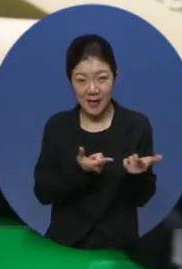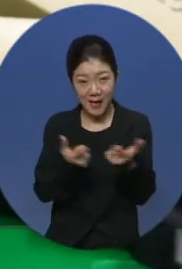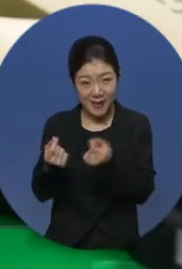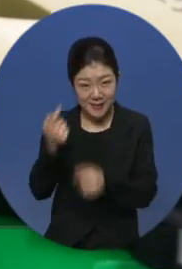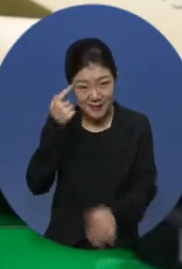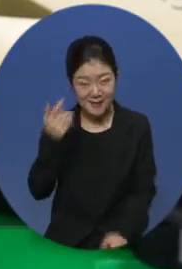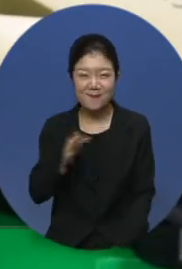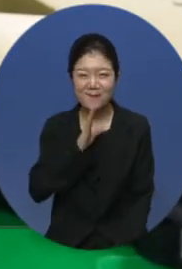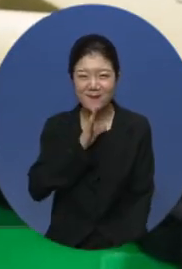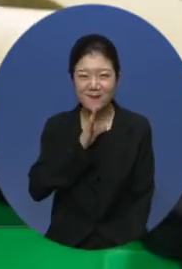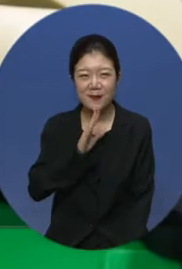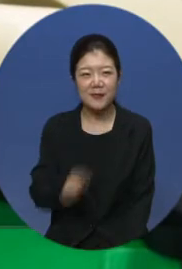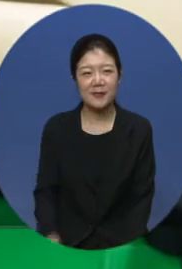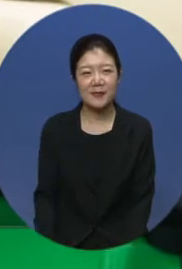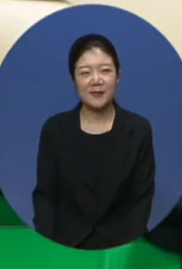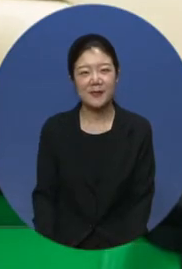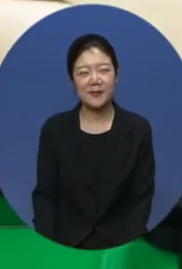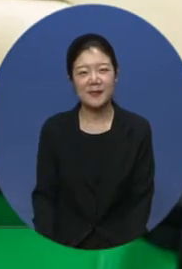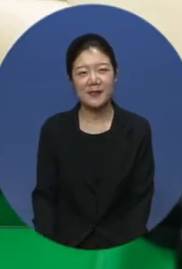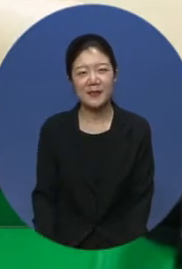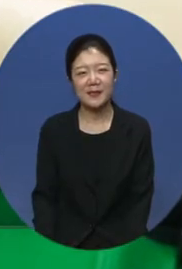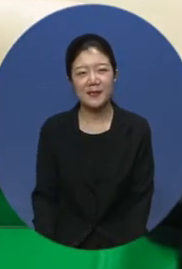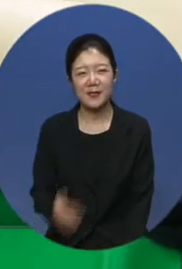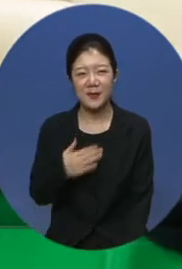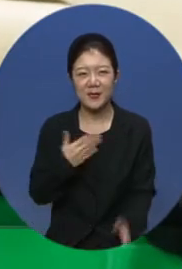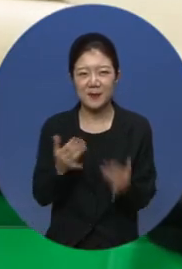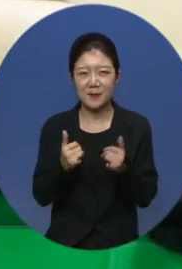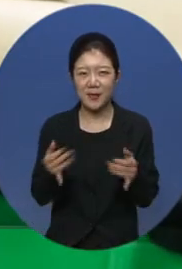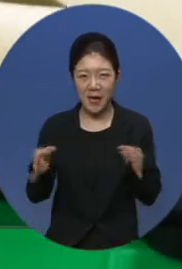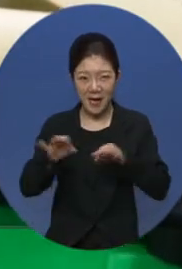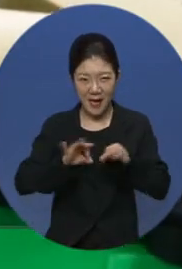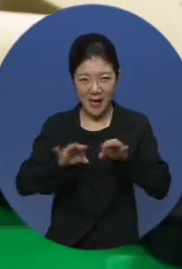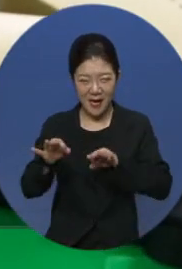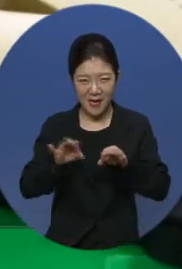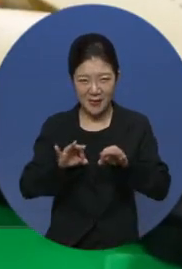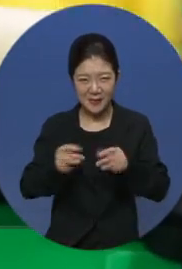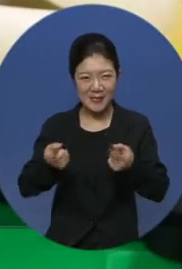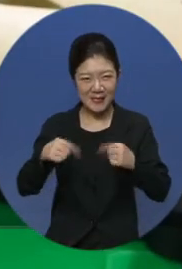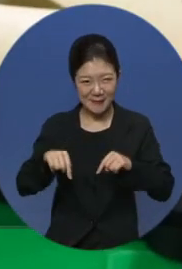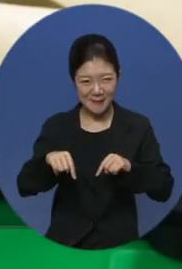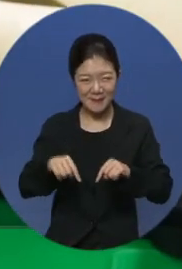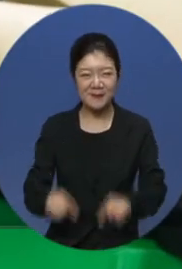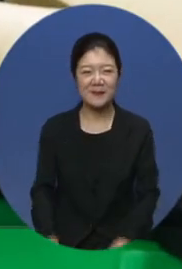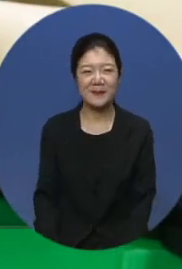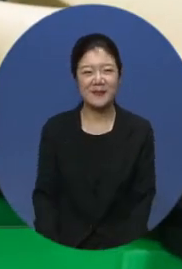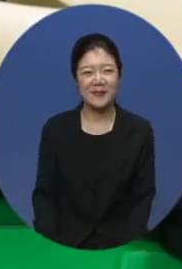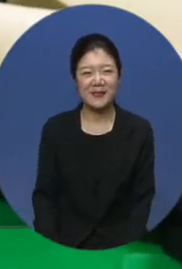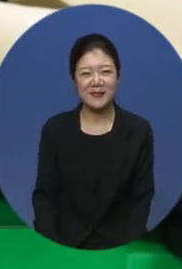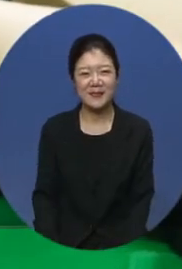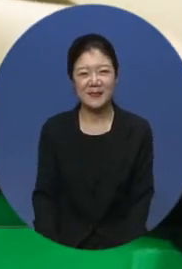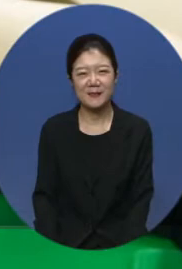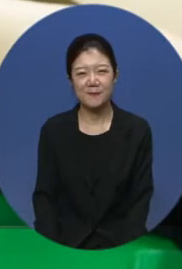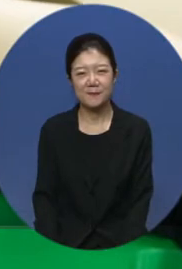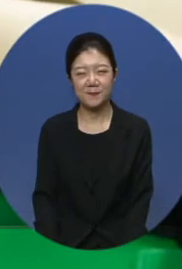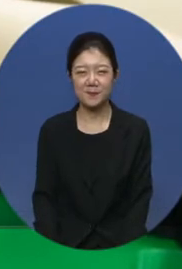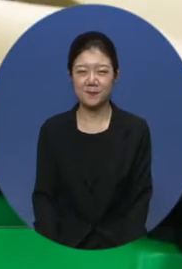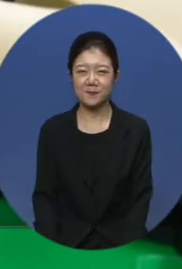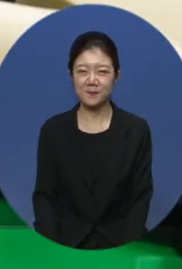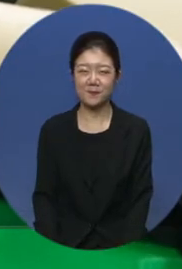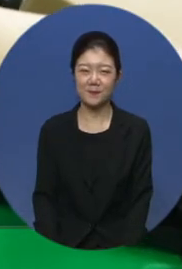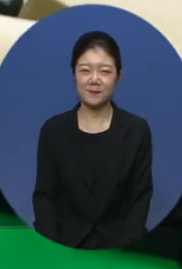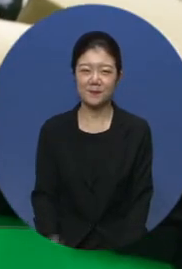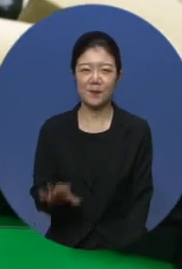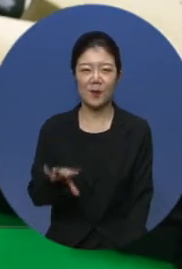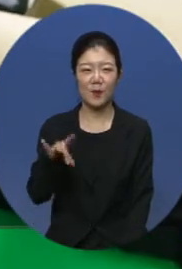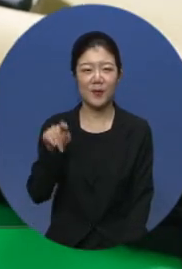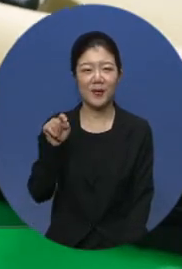네. 저희 아이들 또 돈 내서 해요. 저희 친구들.